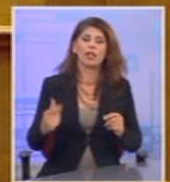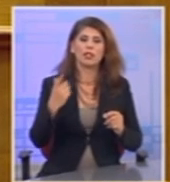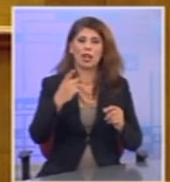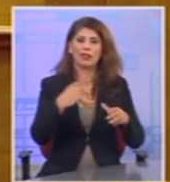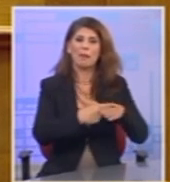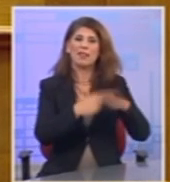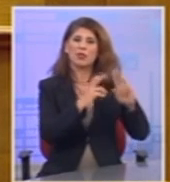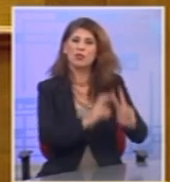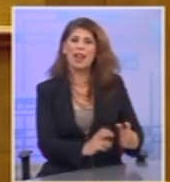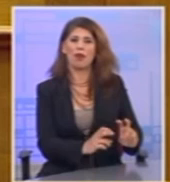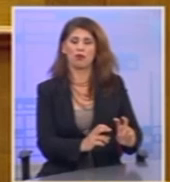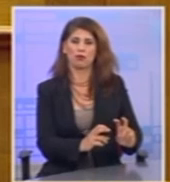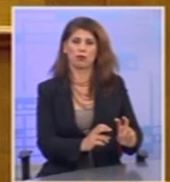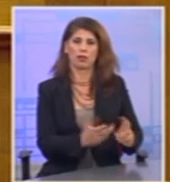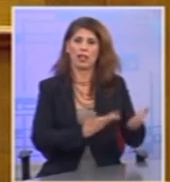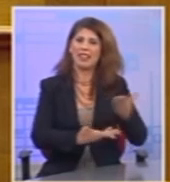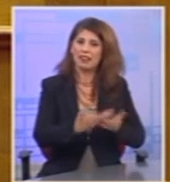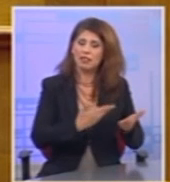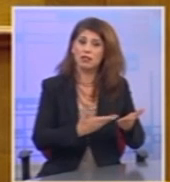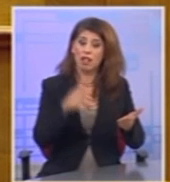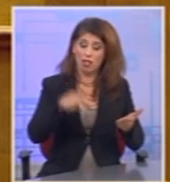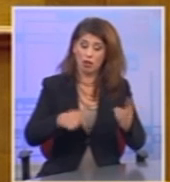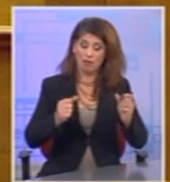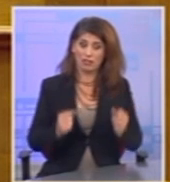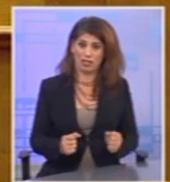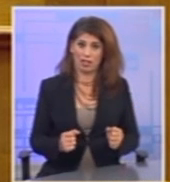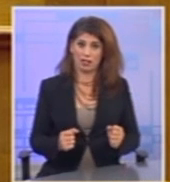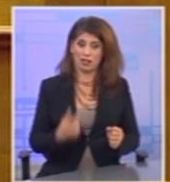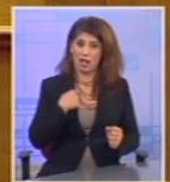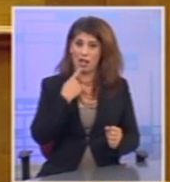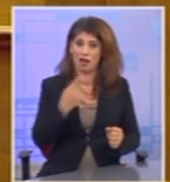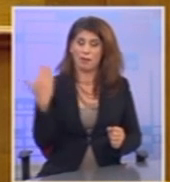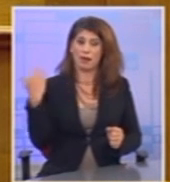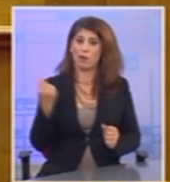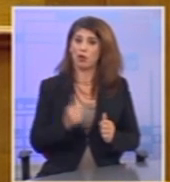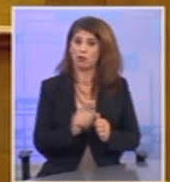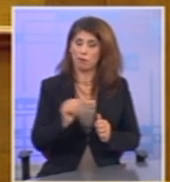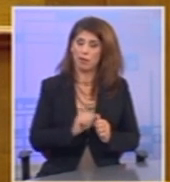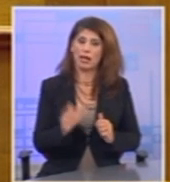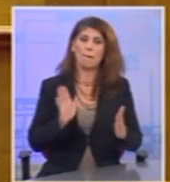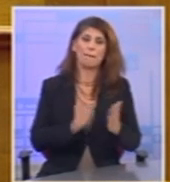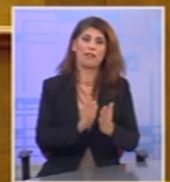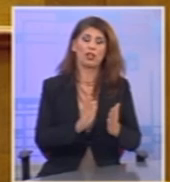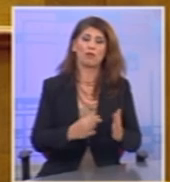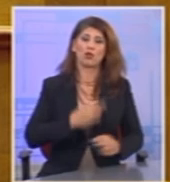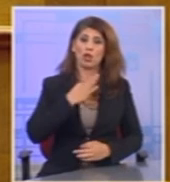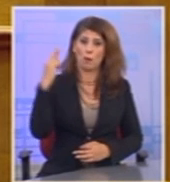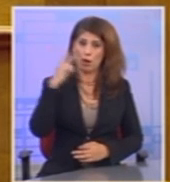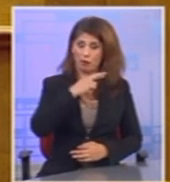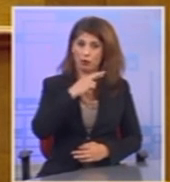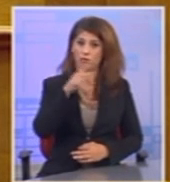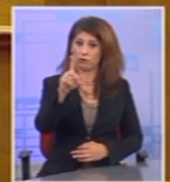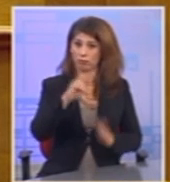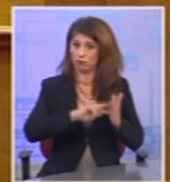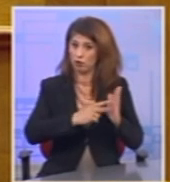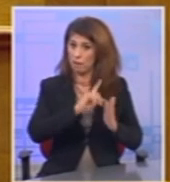capital control. Εδώ, από αυτό το βήμα, Έλεγα πριν από μερικούς μήνες, απευθυνόμενος στον κύριο Πρωθυπουργό, προσοχή,